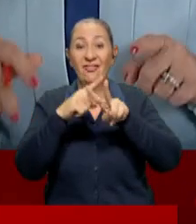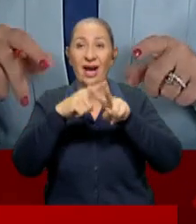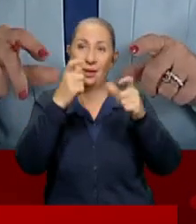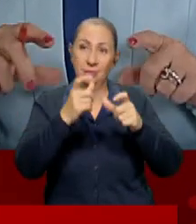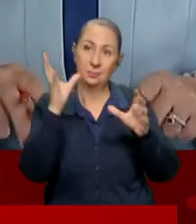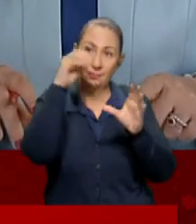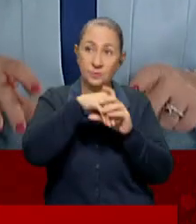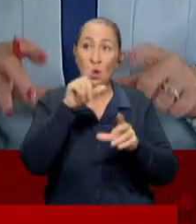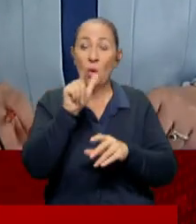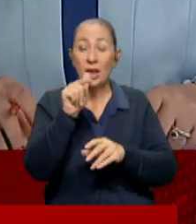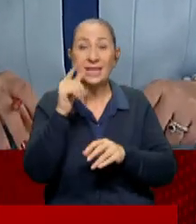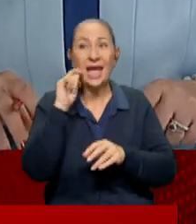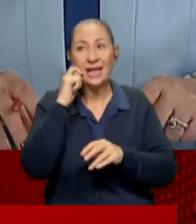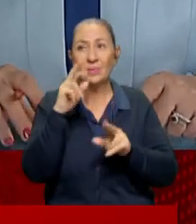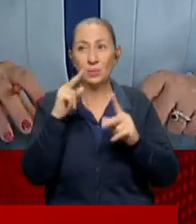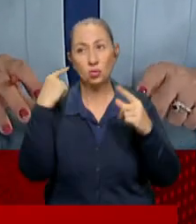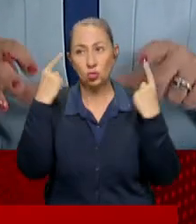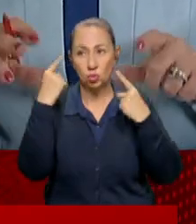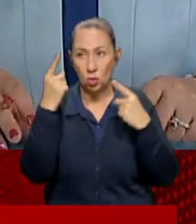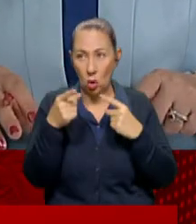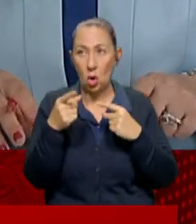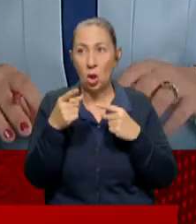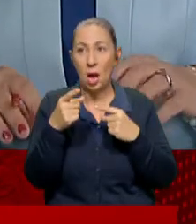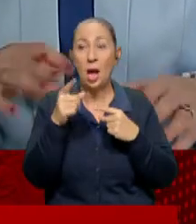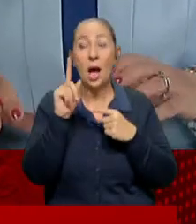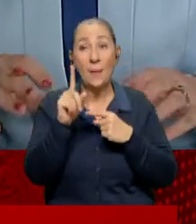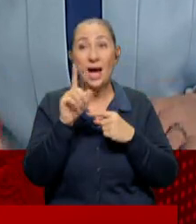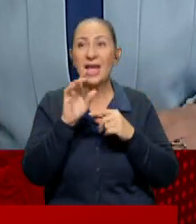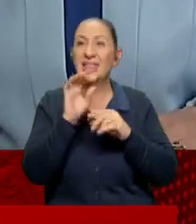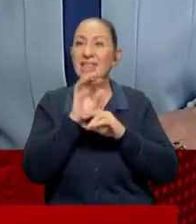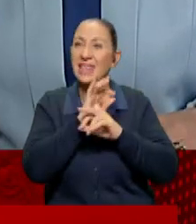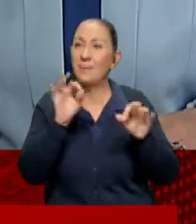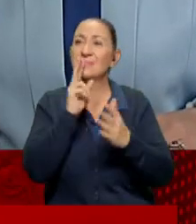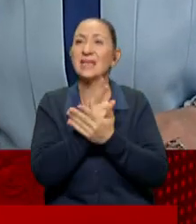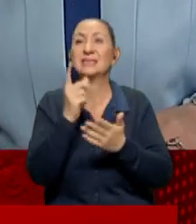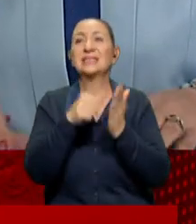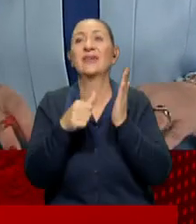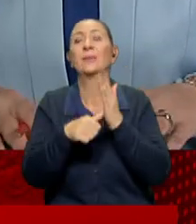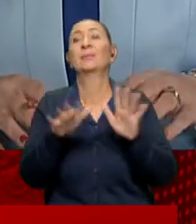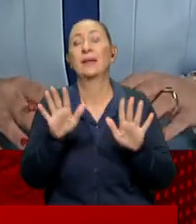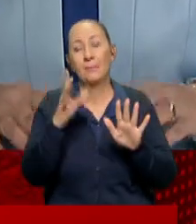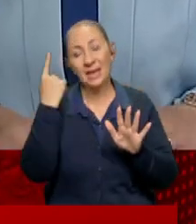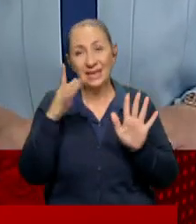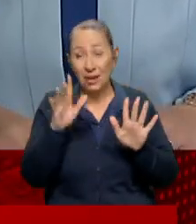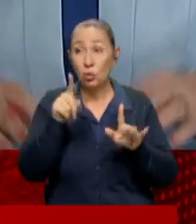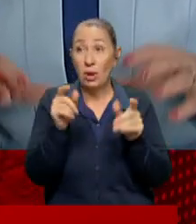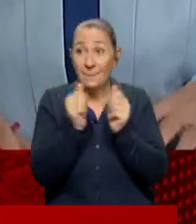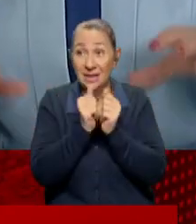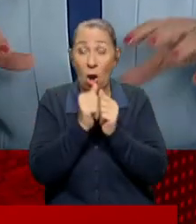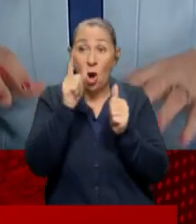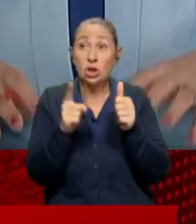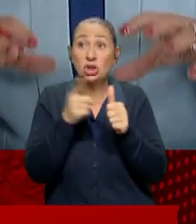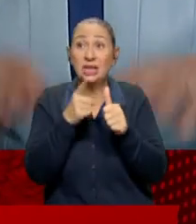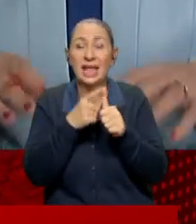olacak. 16 Ekim gibi görünüyor. Ancak henüz kesin değil takvim. Şimdi bununla birlikte